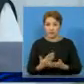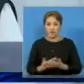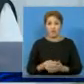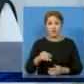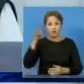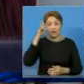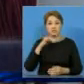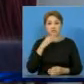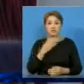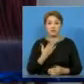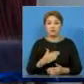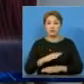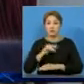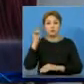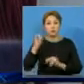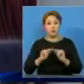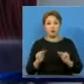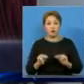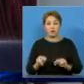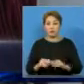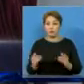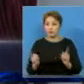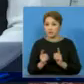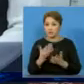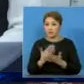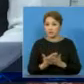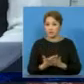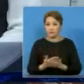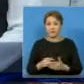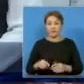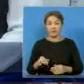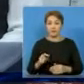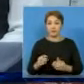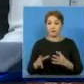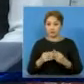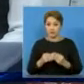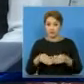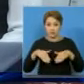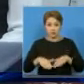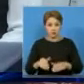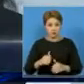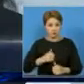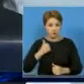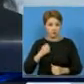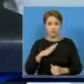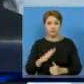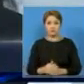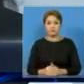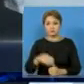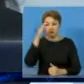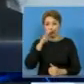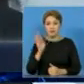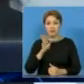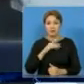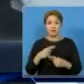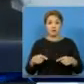әдебиеті пәнінің мұғалімі. Ұстаздар арасында кездесетін келеңсіз жағдайларды лезде тараздың басын тең ұстап шешуге тырысамыз дейді. Ата-аналардың арасынан